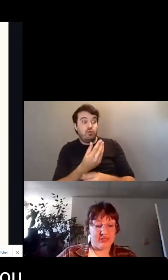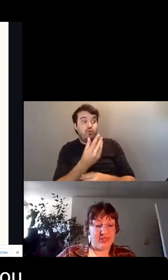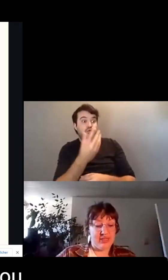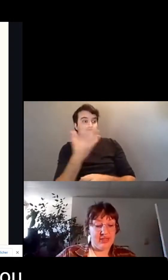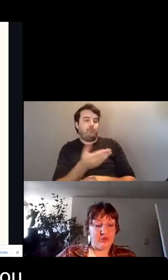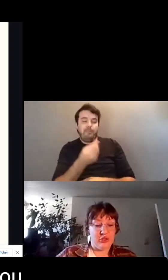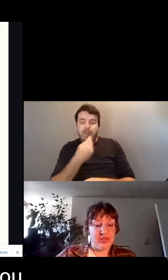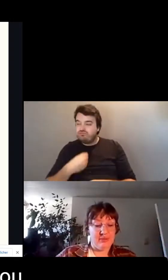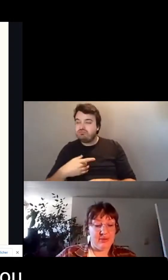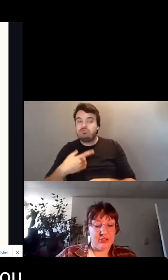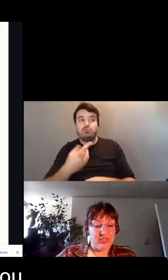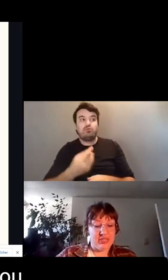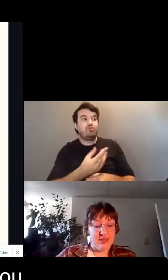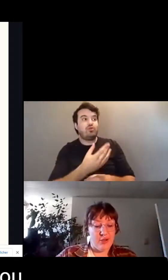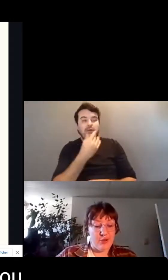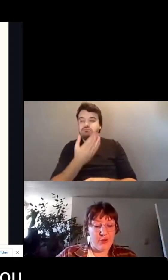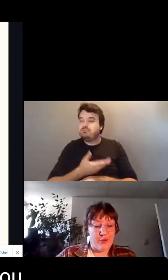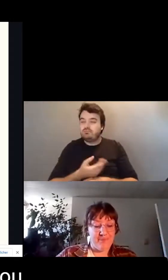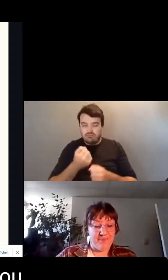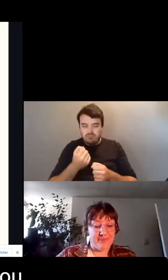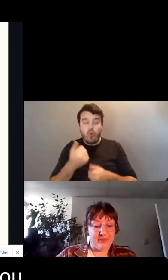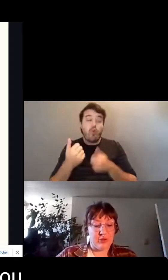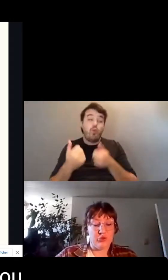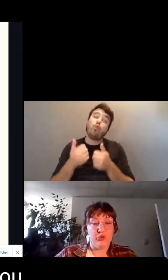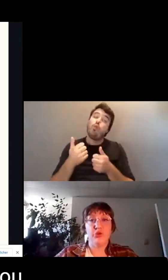peut choisir de les manger